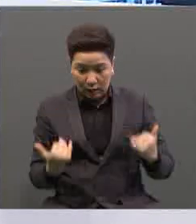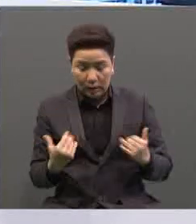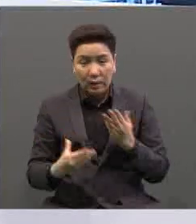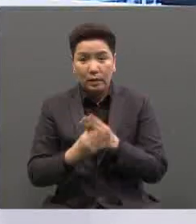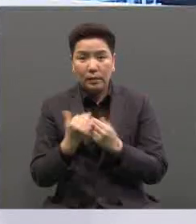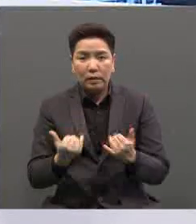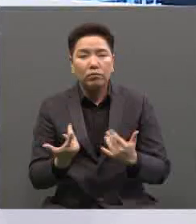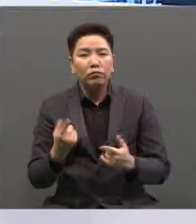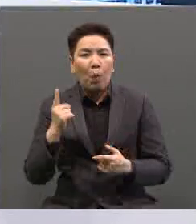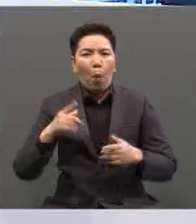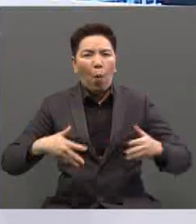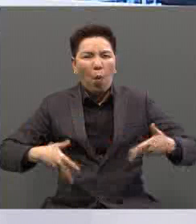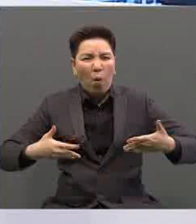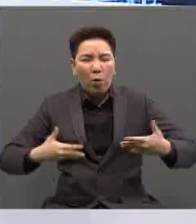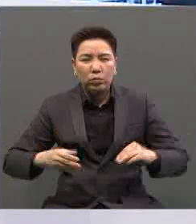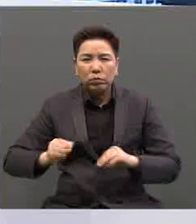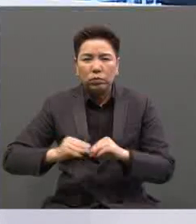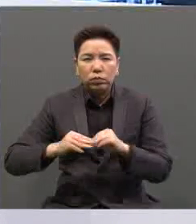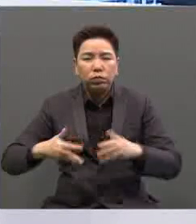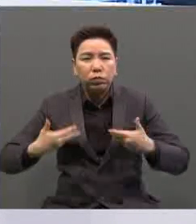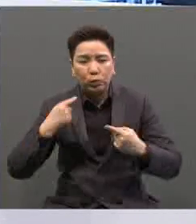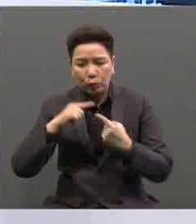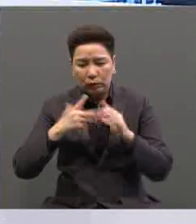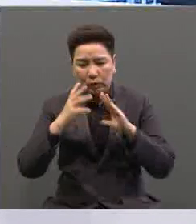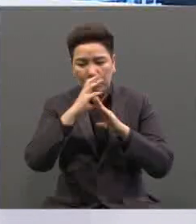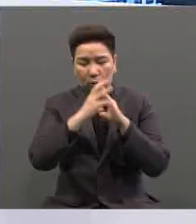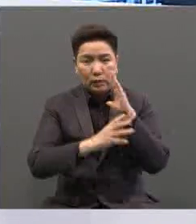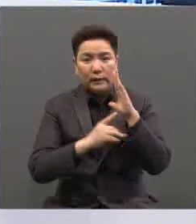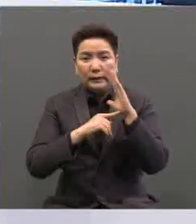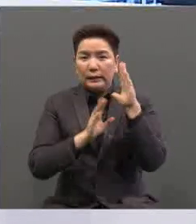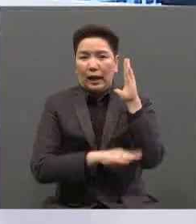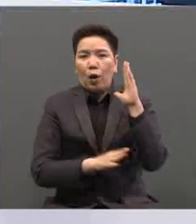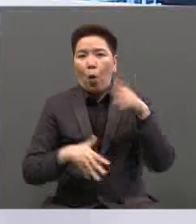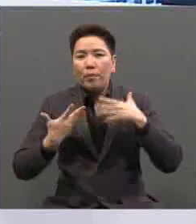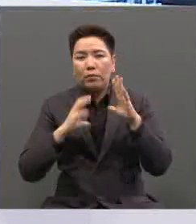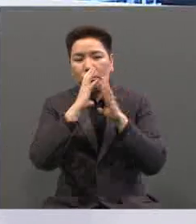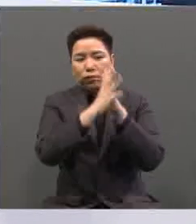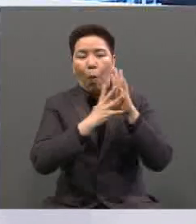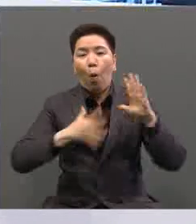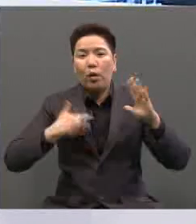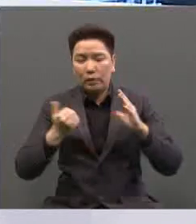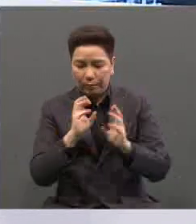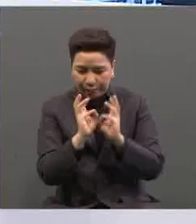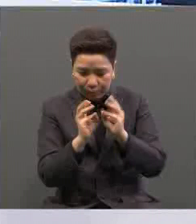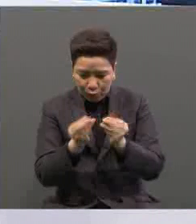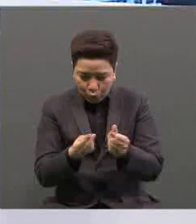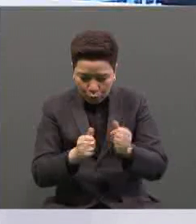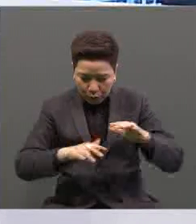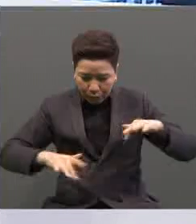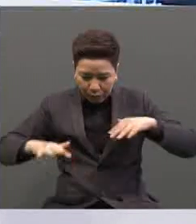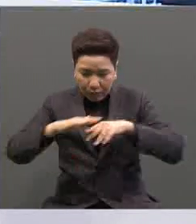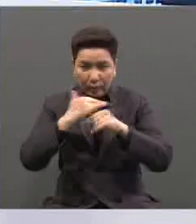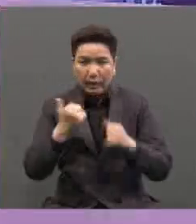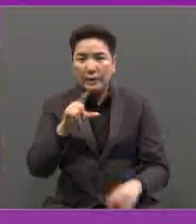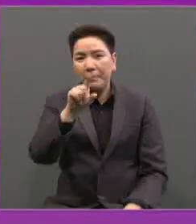สัปดาห์นี้กลับมาร้อนเป็นปกติแล้วในหลายๆภาคยกเว้นภาคใต้นะครับทำให้ค่าฝุ่นเกินมาตรฐานตอนนี้